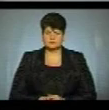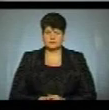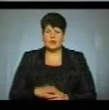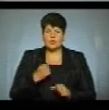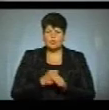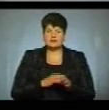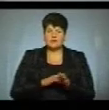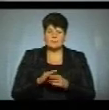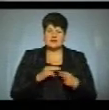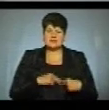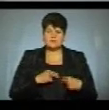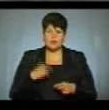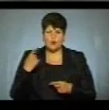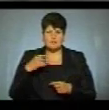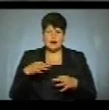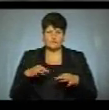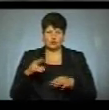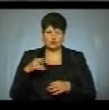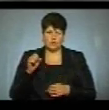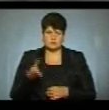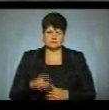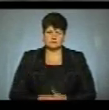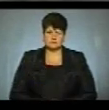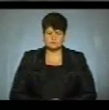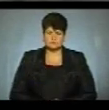Роботи виконують працівники облавтодору.